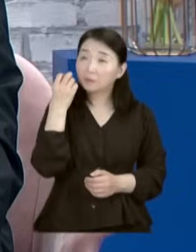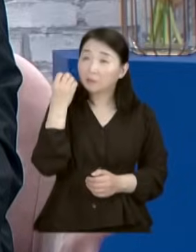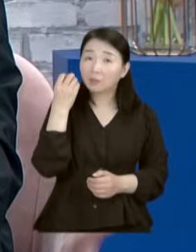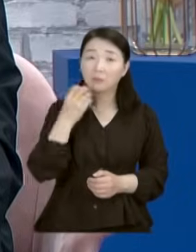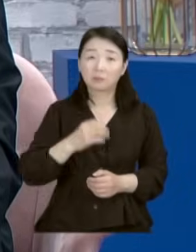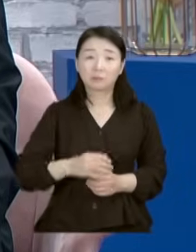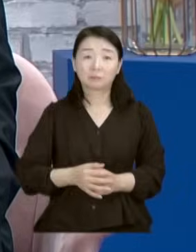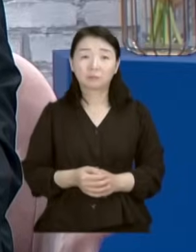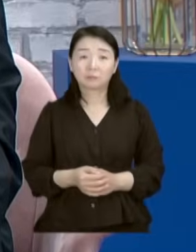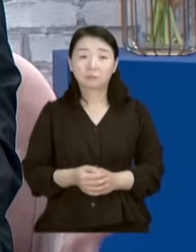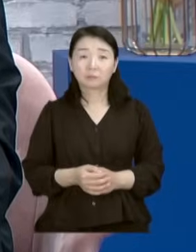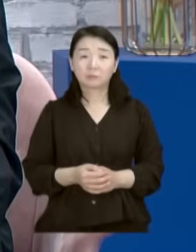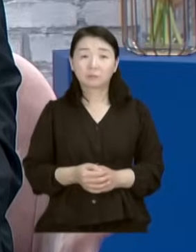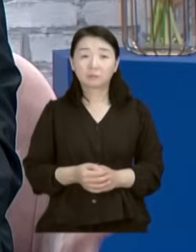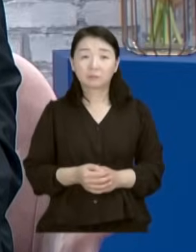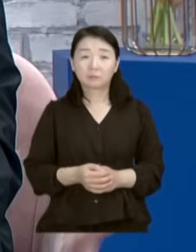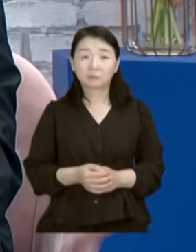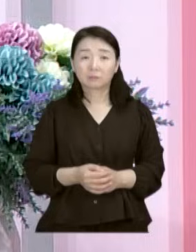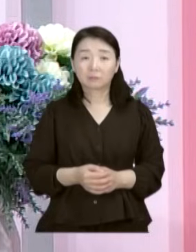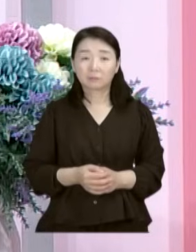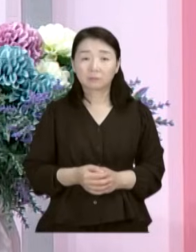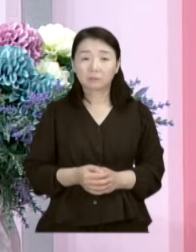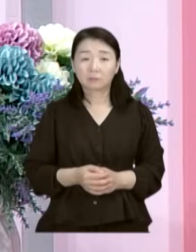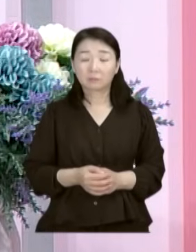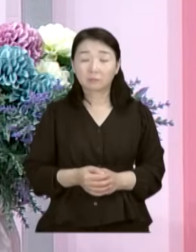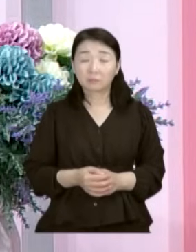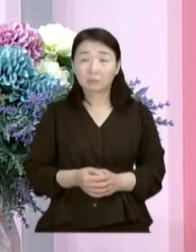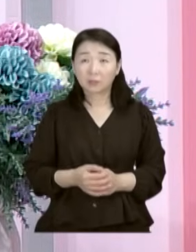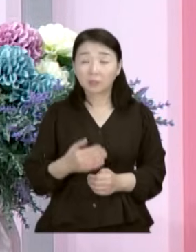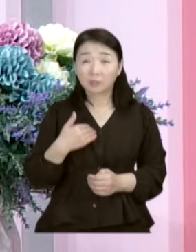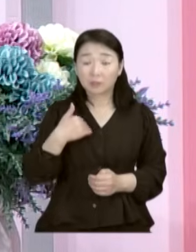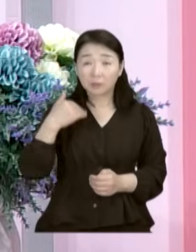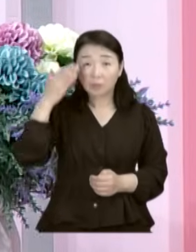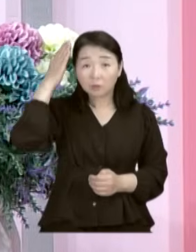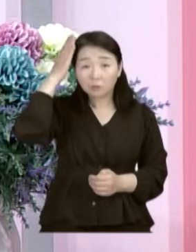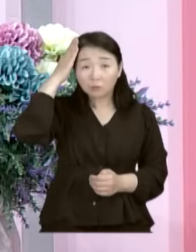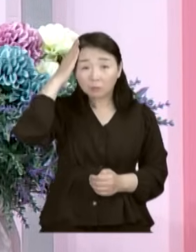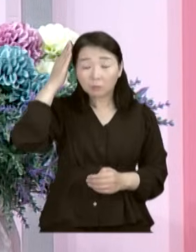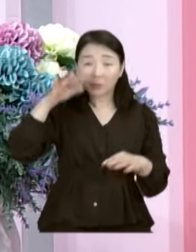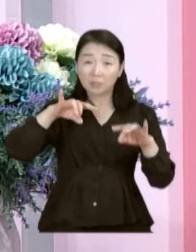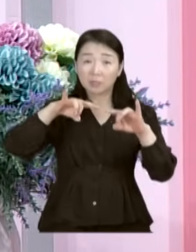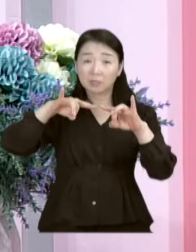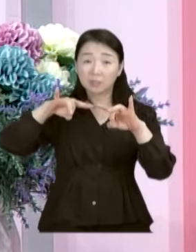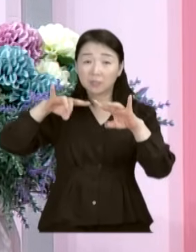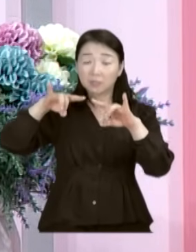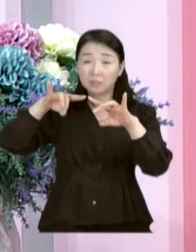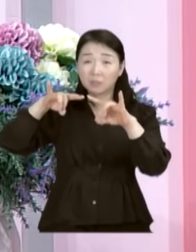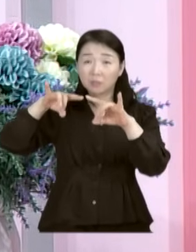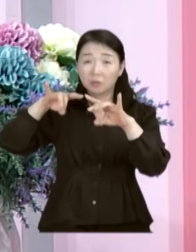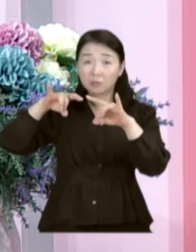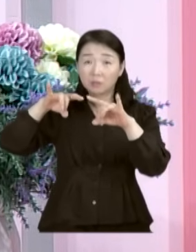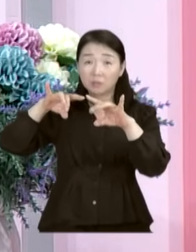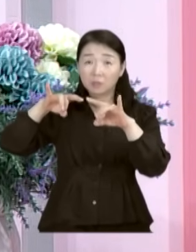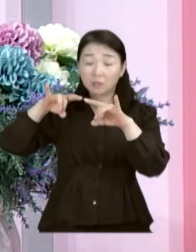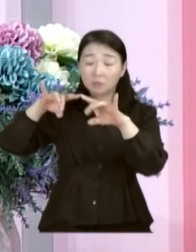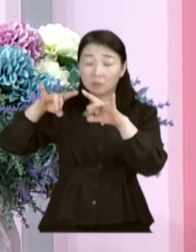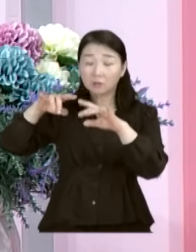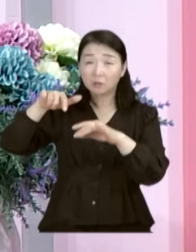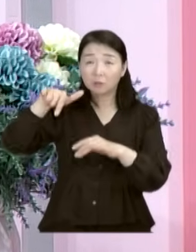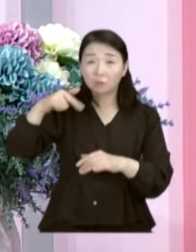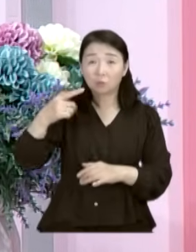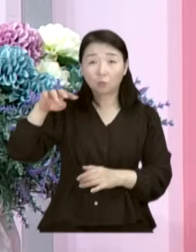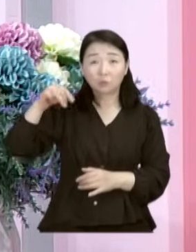하더라고요 그래서 그 이상하잖아요 전두엽 부위에서 신경이 교주라가